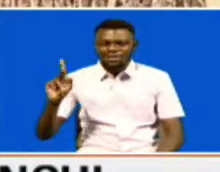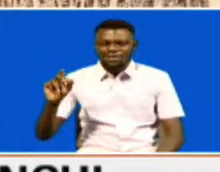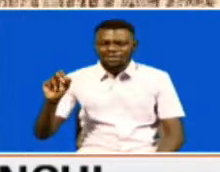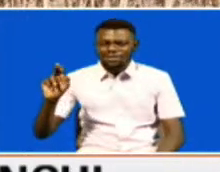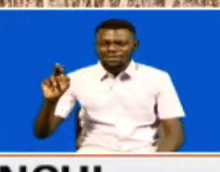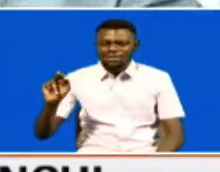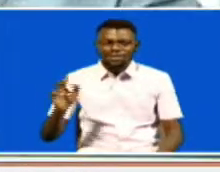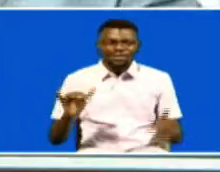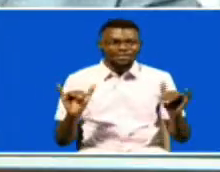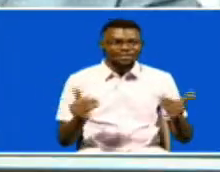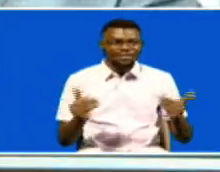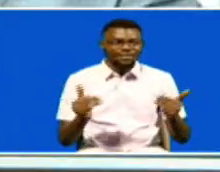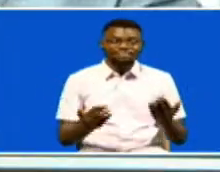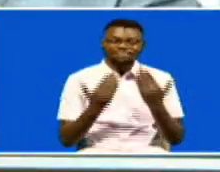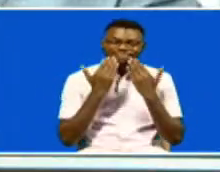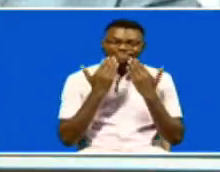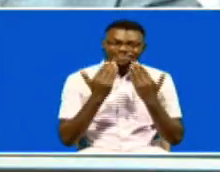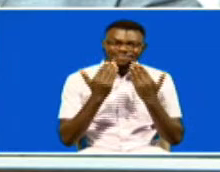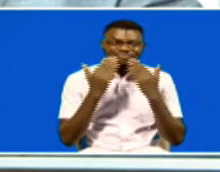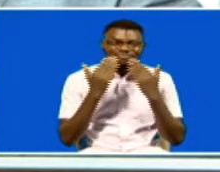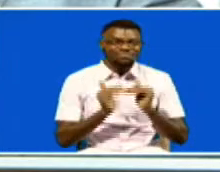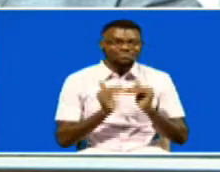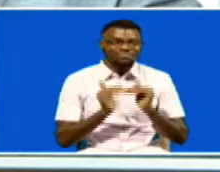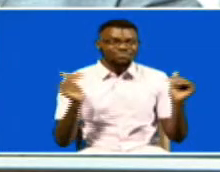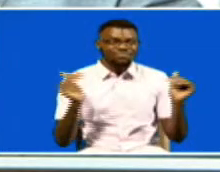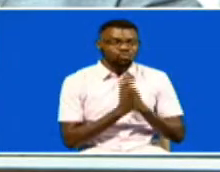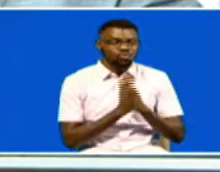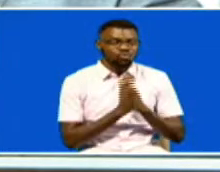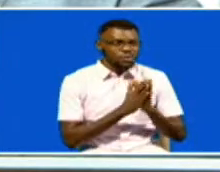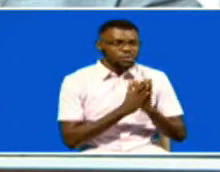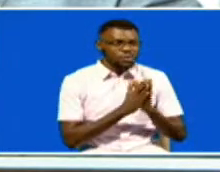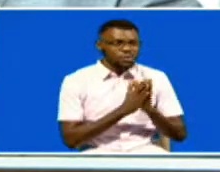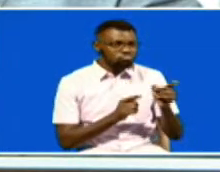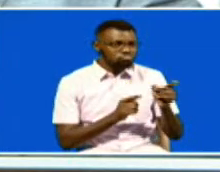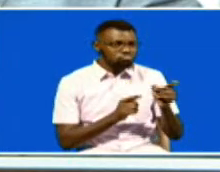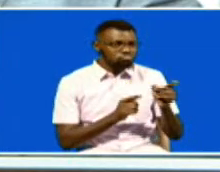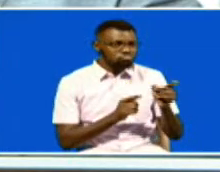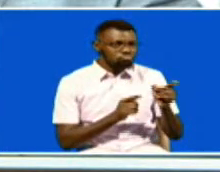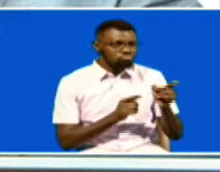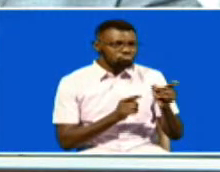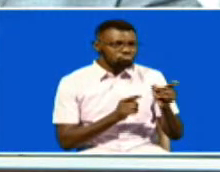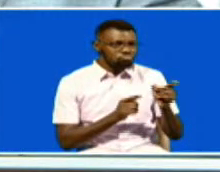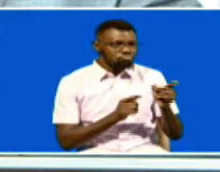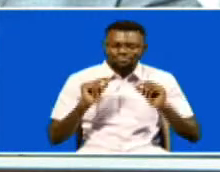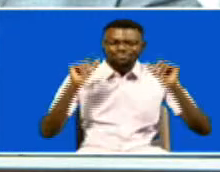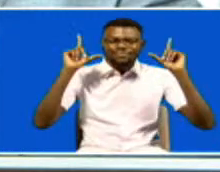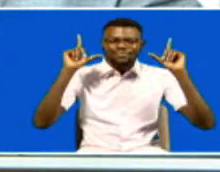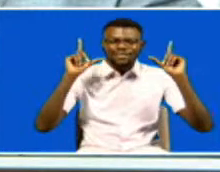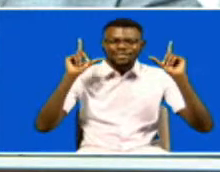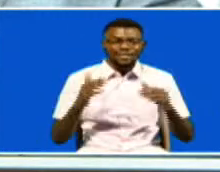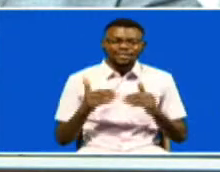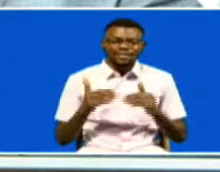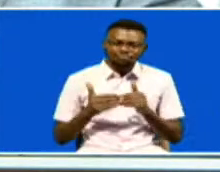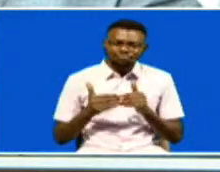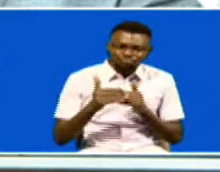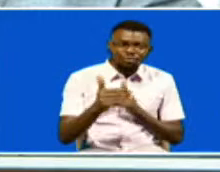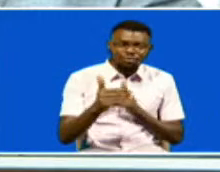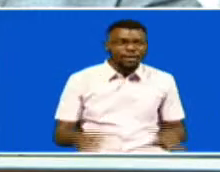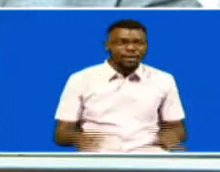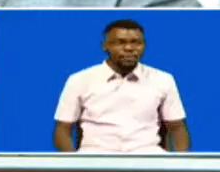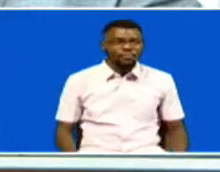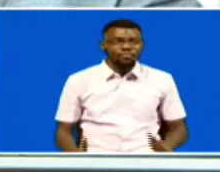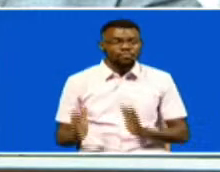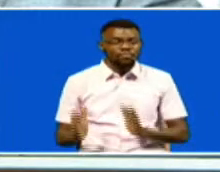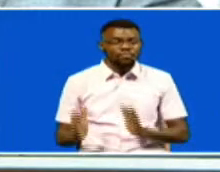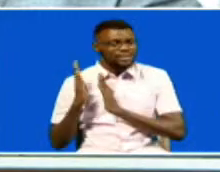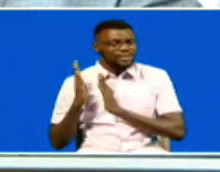News. Shukran sana Gloria Milimo kwa taarifa hiyo ya kufumbua macho. Tusonge mbele. Tudumishe usalama. Ndiyo kauli ya